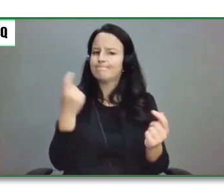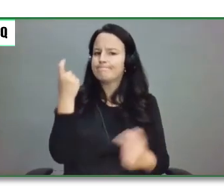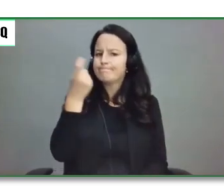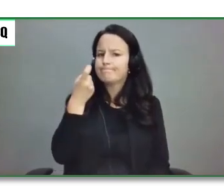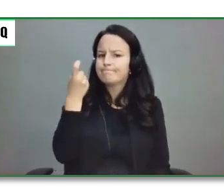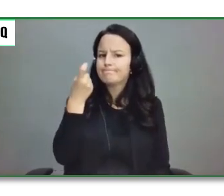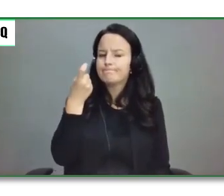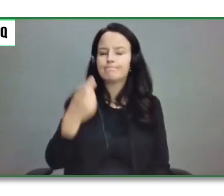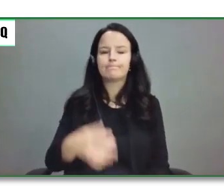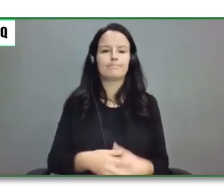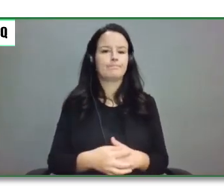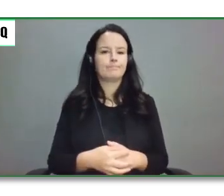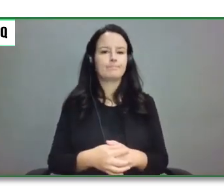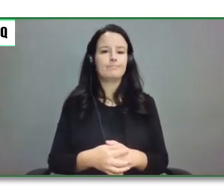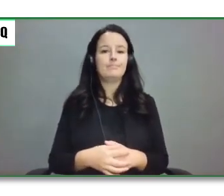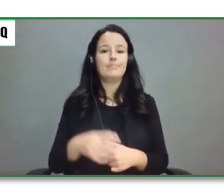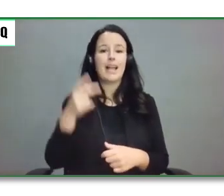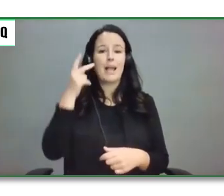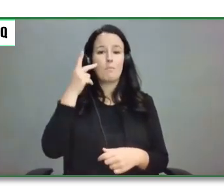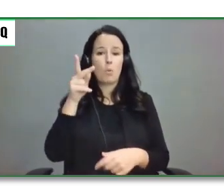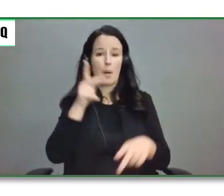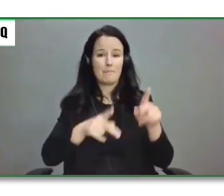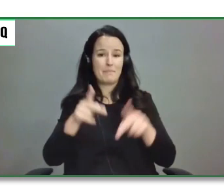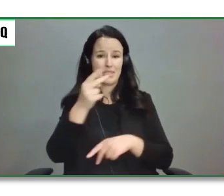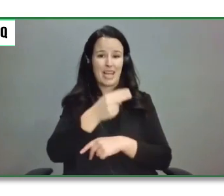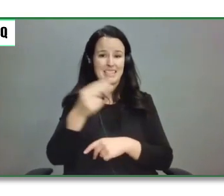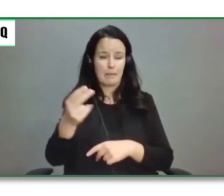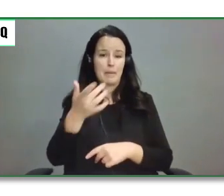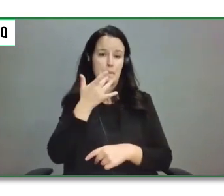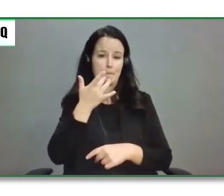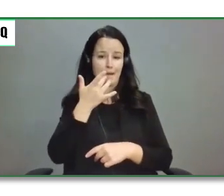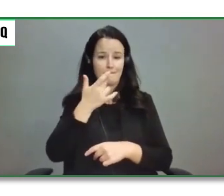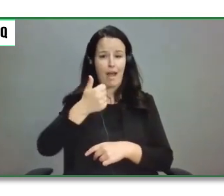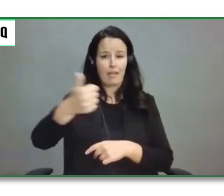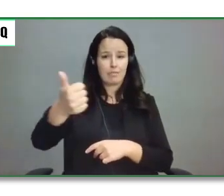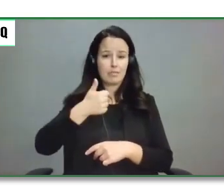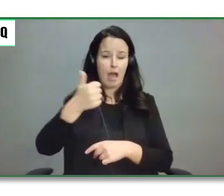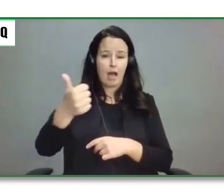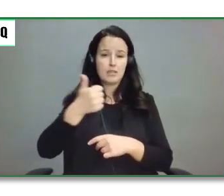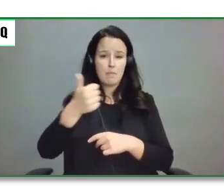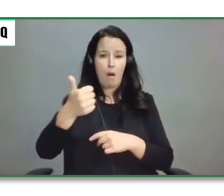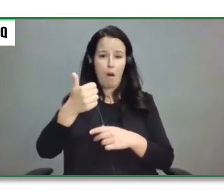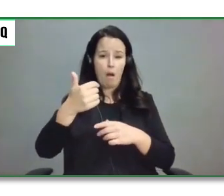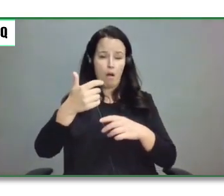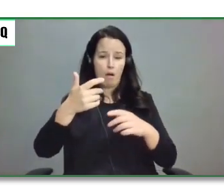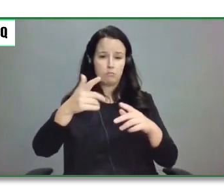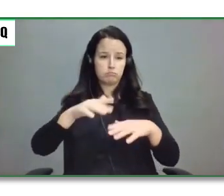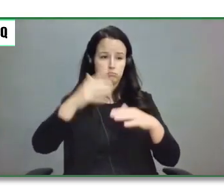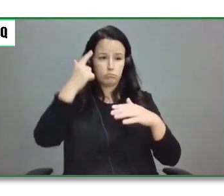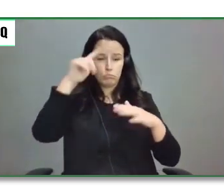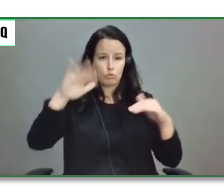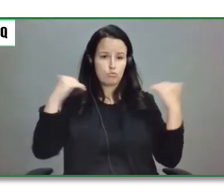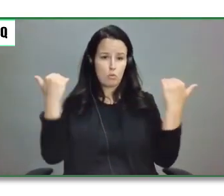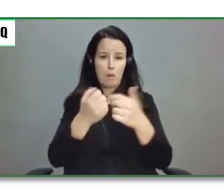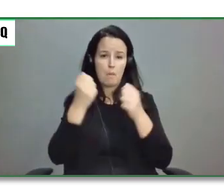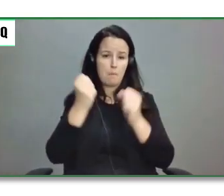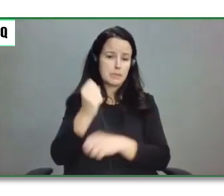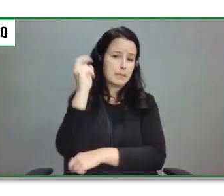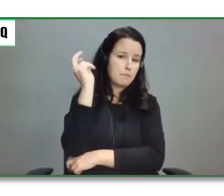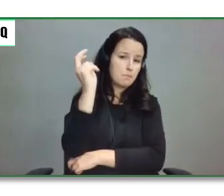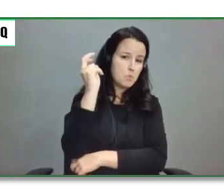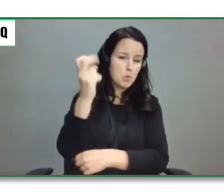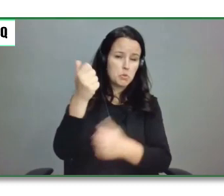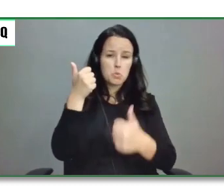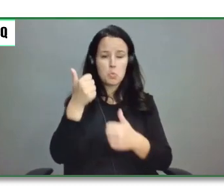Les personnes handicapées qui préfèrent utiliser le système de transport en commun de Calgary peuvent utiliser le bus ou le train